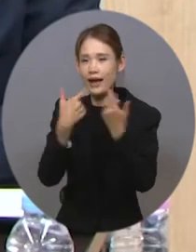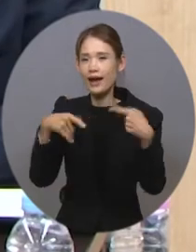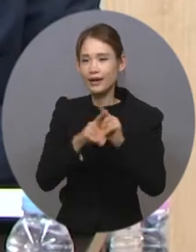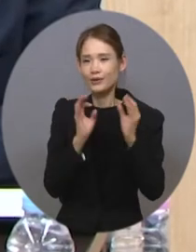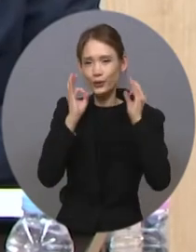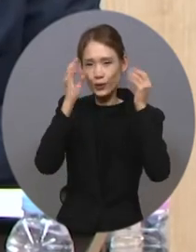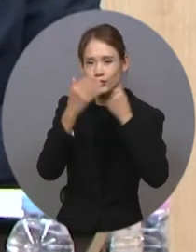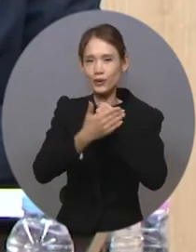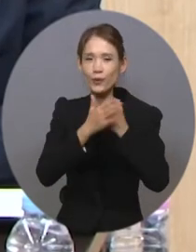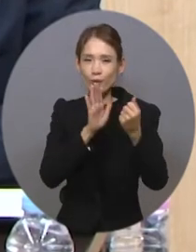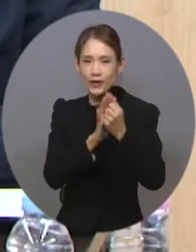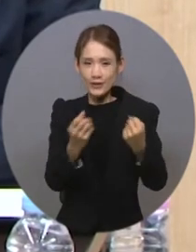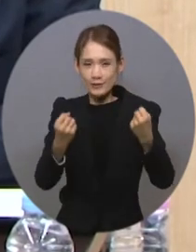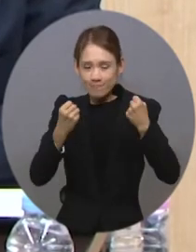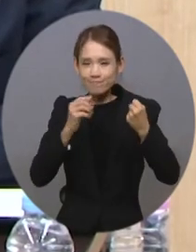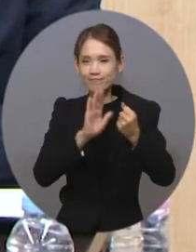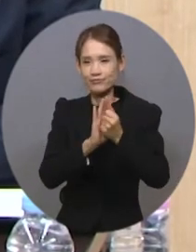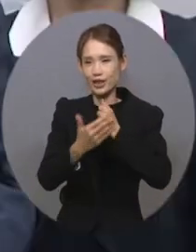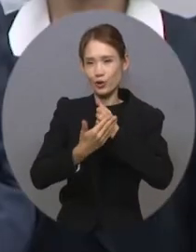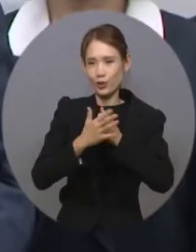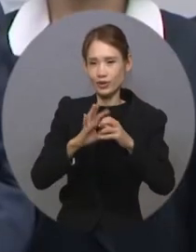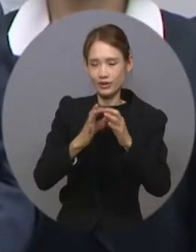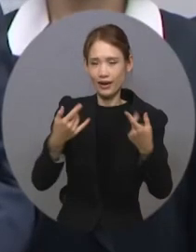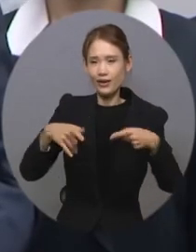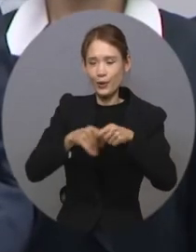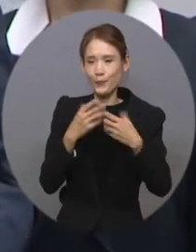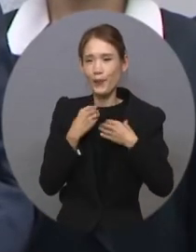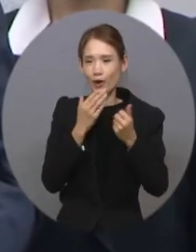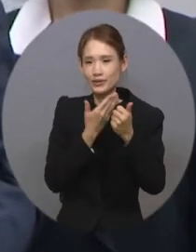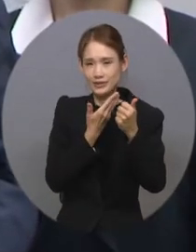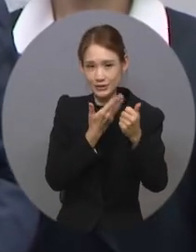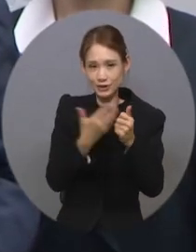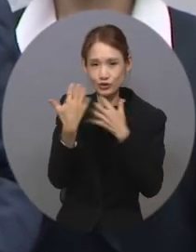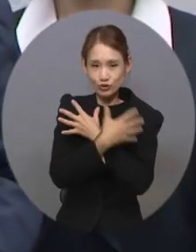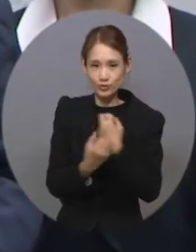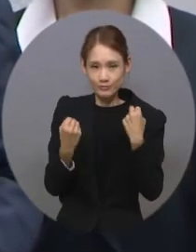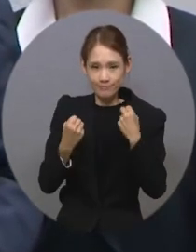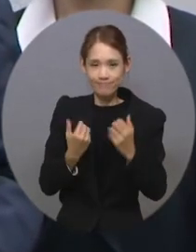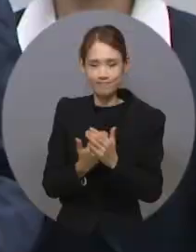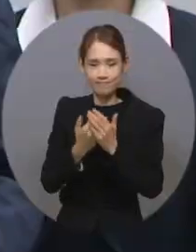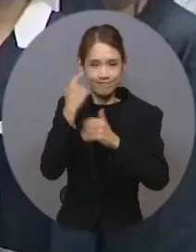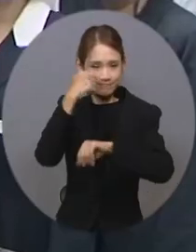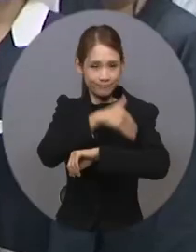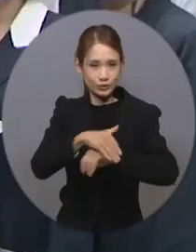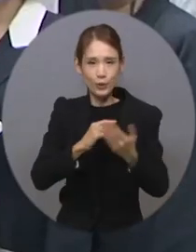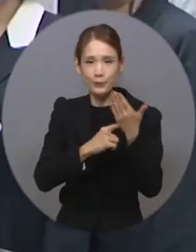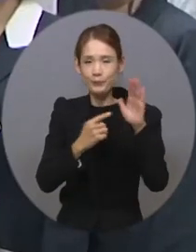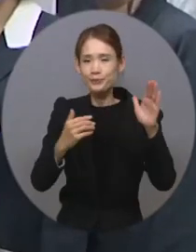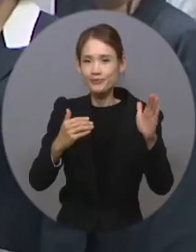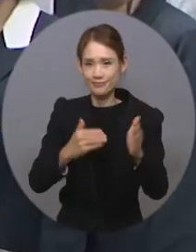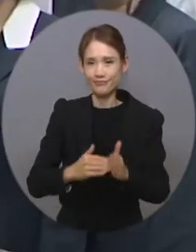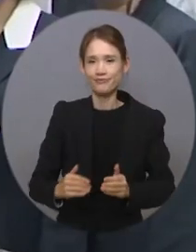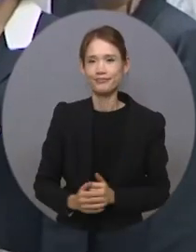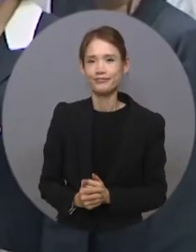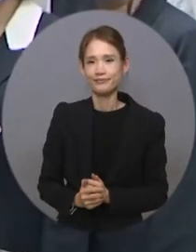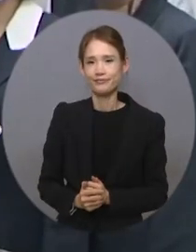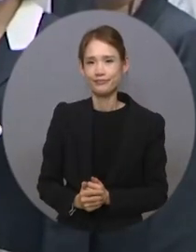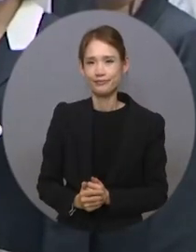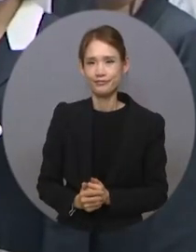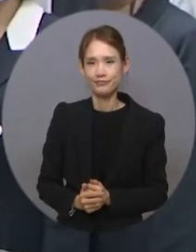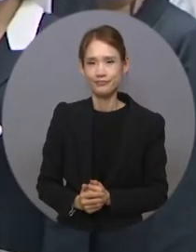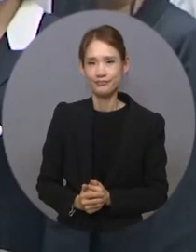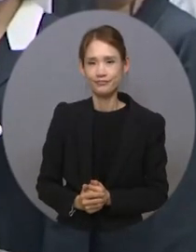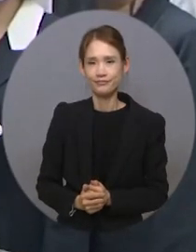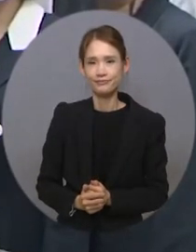상호 교류 및 협력을 통해 공동 편의 제공과 국민 건강 증진에 기여하게 따고 뵙겠습니다 지금까지 몹시 tv 부산 방송 환경